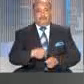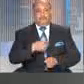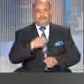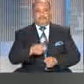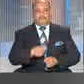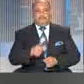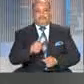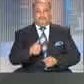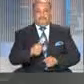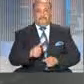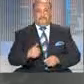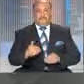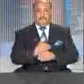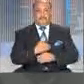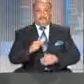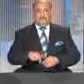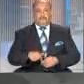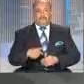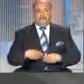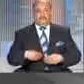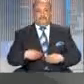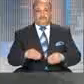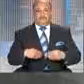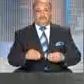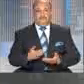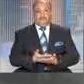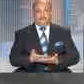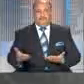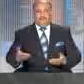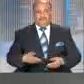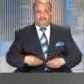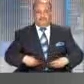سنة خير من عام ناول وكل عام يتحسن